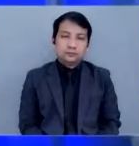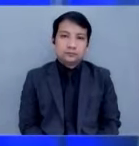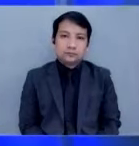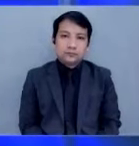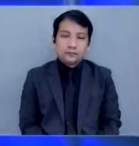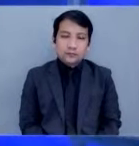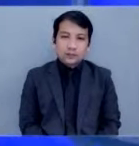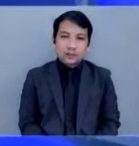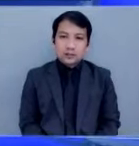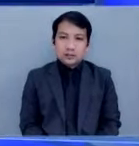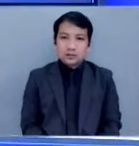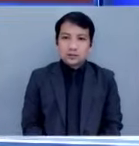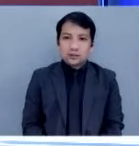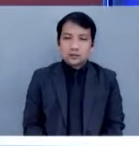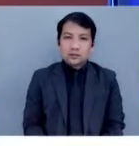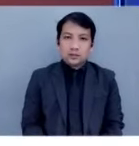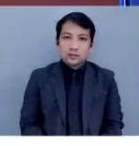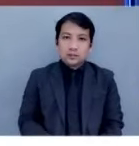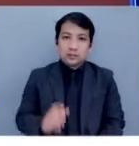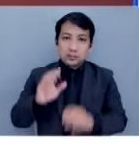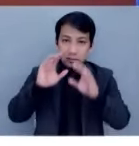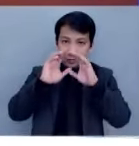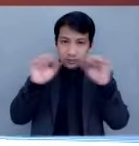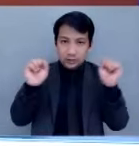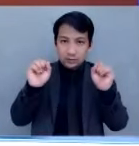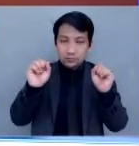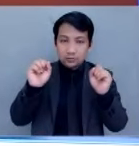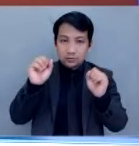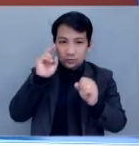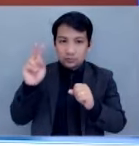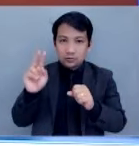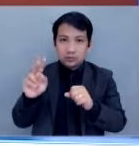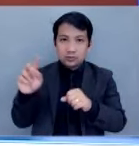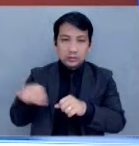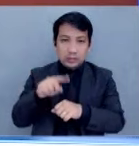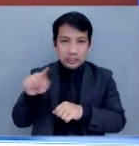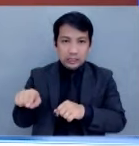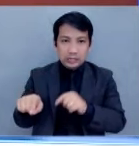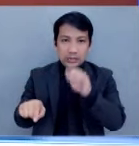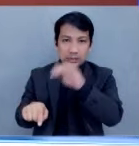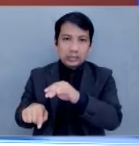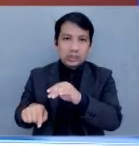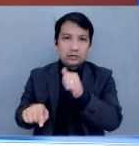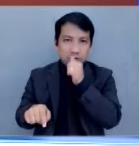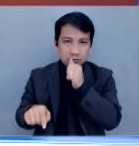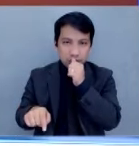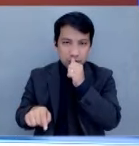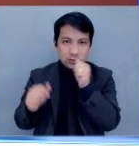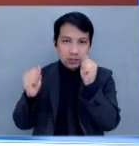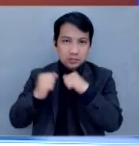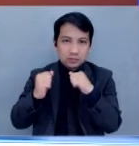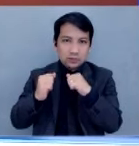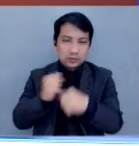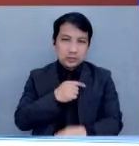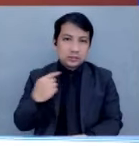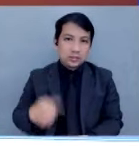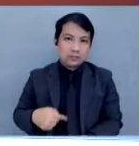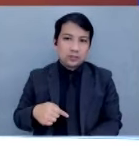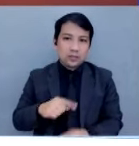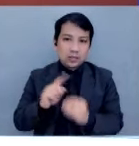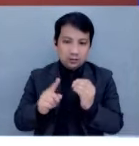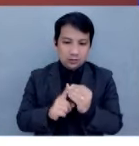Muling binatipos ni Pangulong Bongbong Marcos ang nakarang administrasyon kaugnay ng umano'y secret agreement sa China tungkol sa West Philippine Sea.